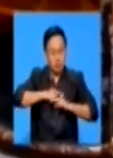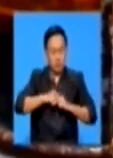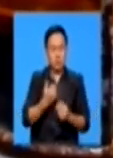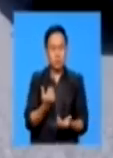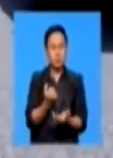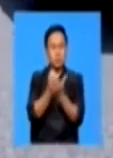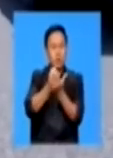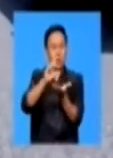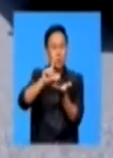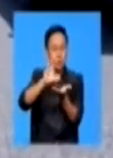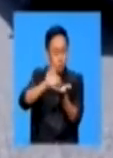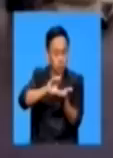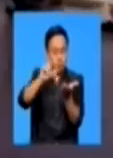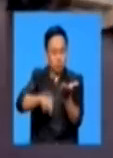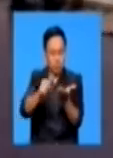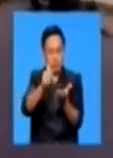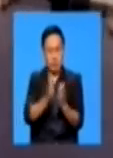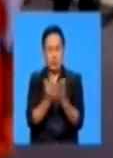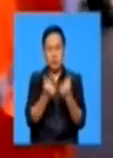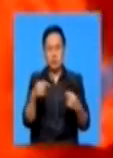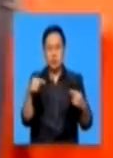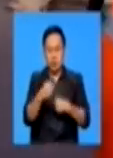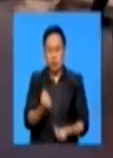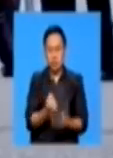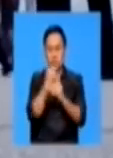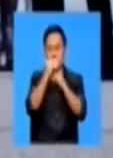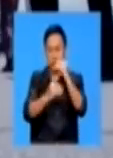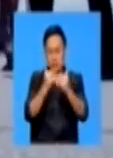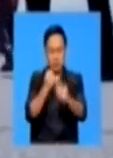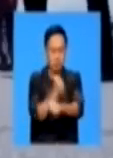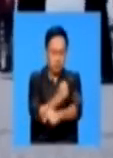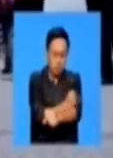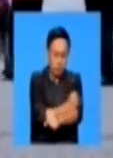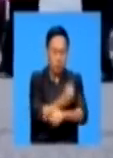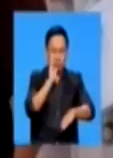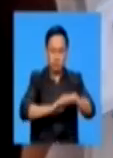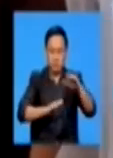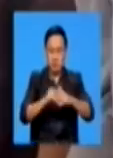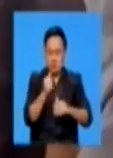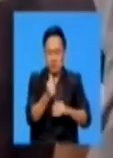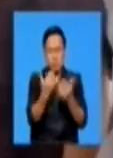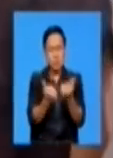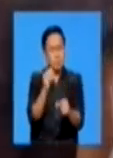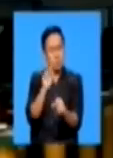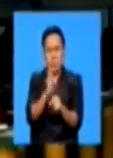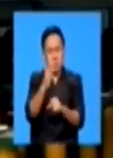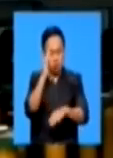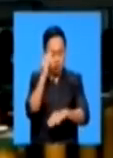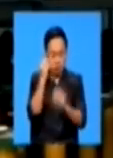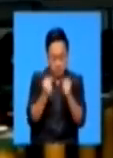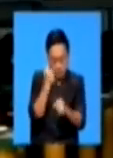าคอุตสาหกรรมทั้งหมดนะเรากำลังทำอยู่ทั้งหมดนะครับเรื่องแรงงานที่มีฝีมือเราขาดเป็นจำนวนมากวันนี้ก็เร่งรัดไปแล้วทั้ง